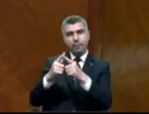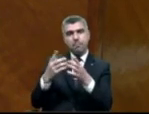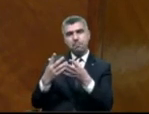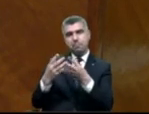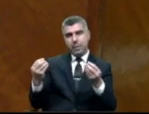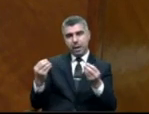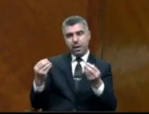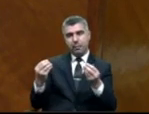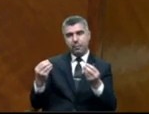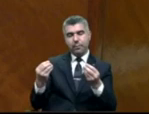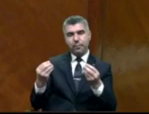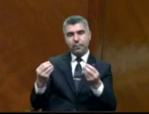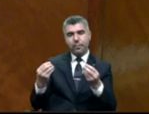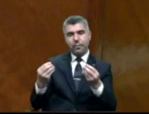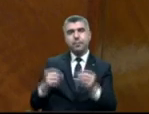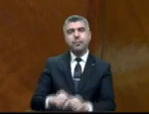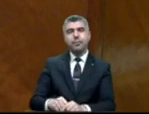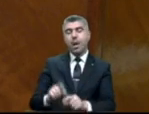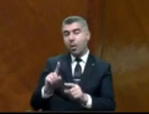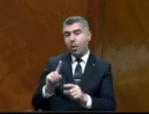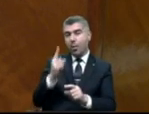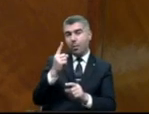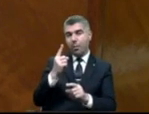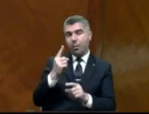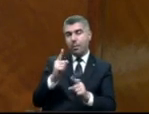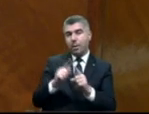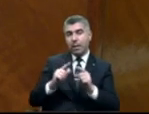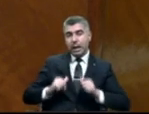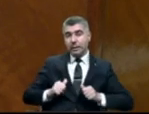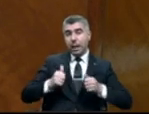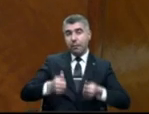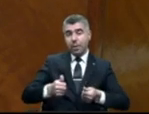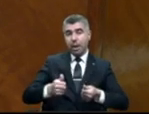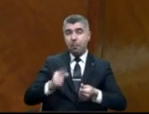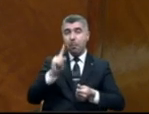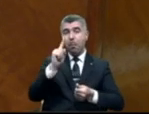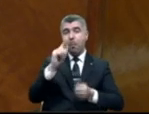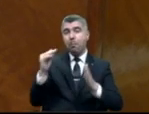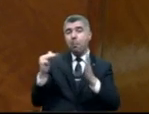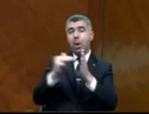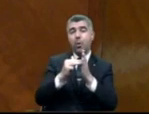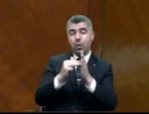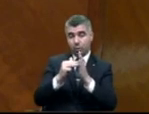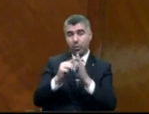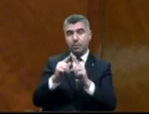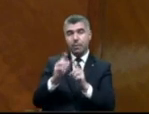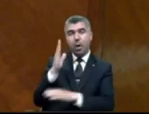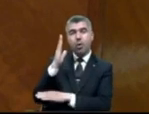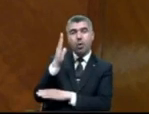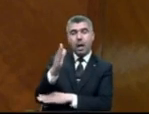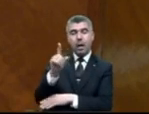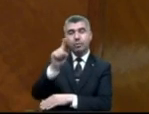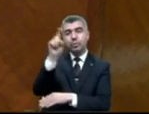ركائز واللي كتمحور حول أولا تعبئة وتثمين مليون هكتار من الأراضي الجماعية، مع وضع